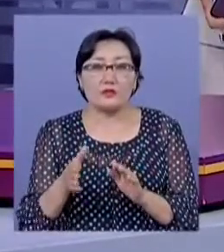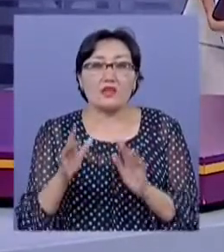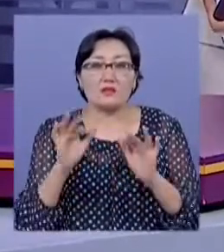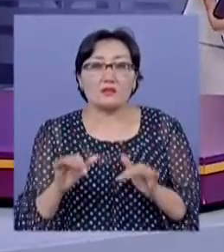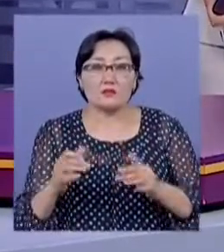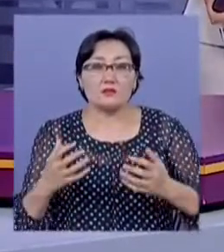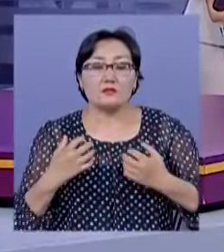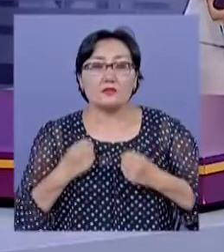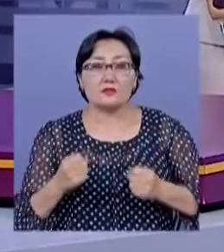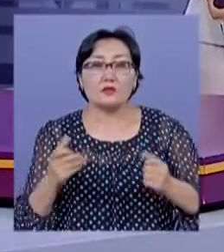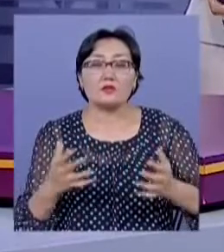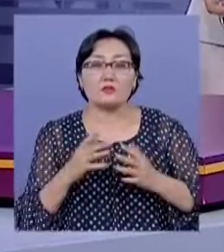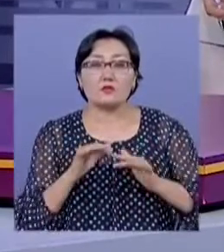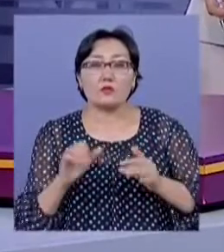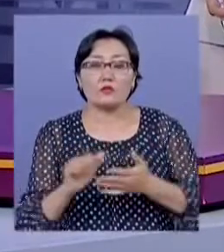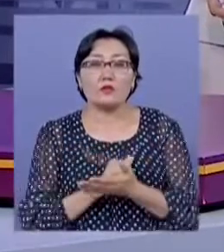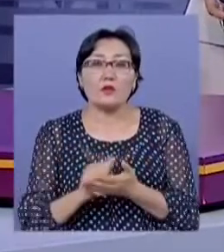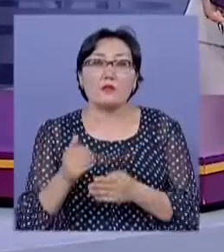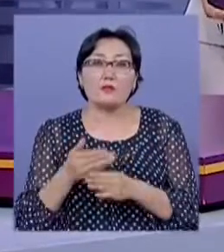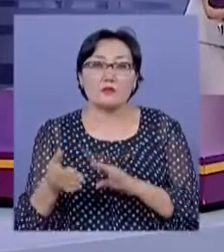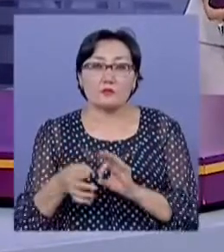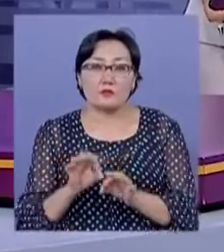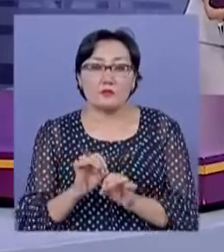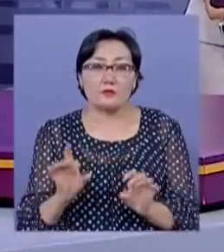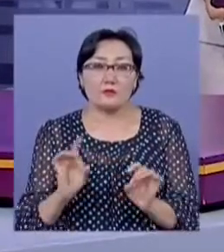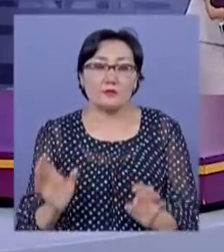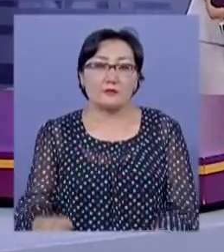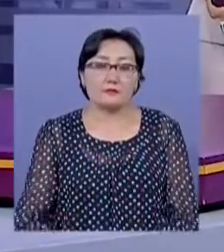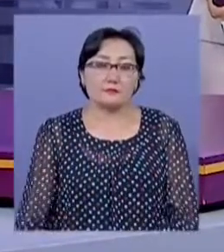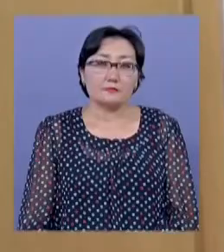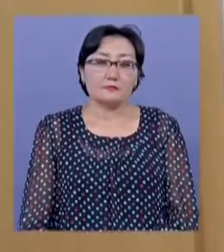денсаулық сақтау төлқұжатымен танысқан әріптесім Салтанат Нысанбек толығырақ тарқатсын.